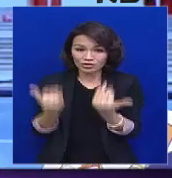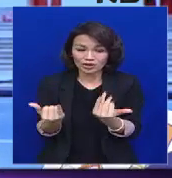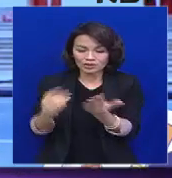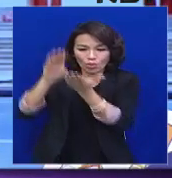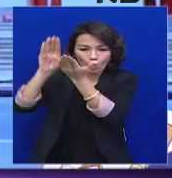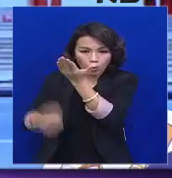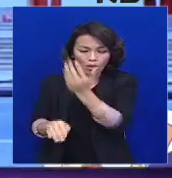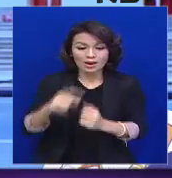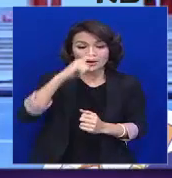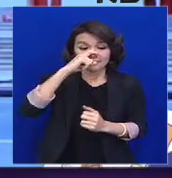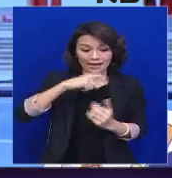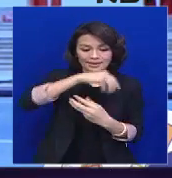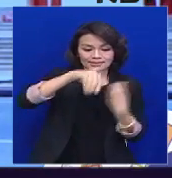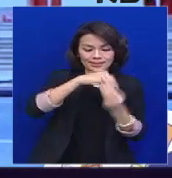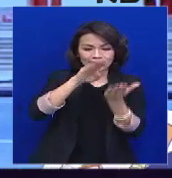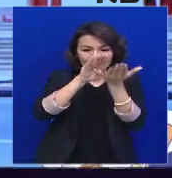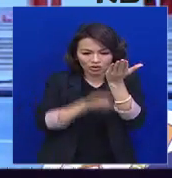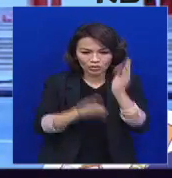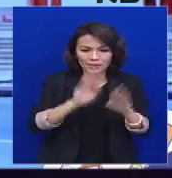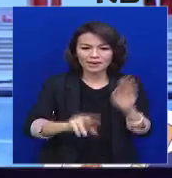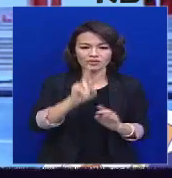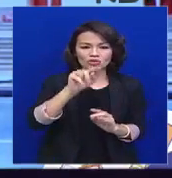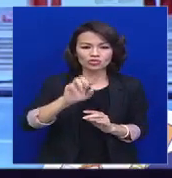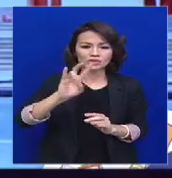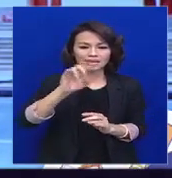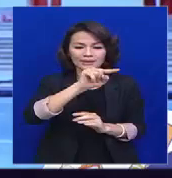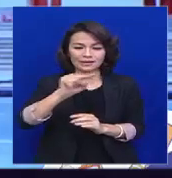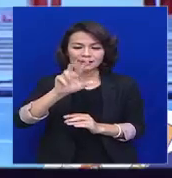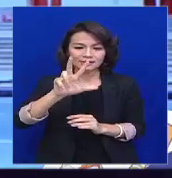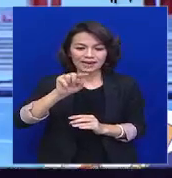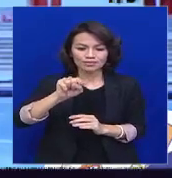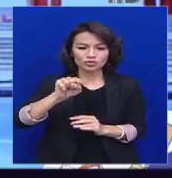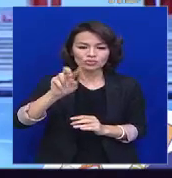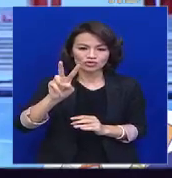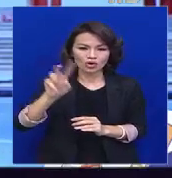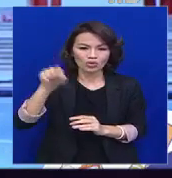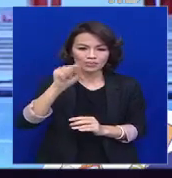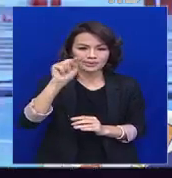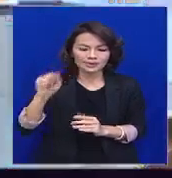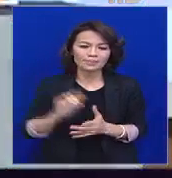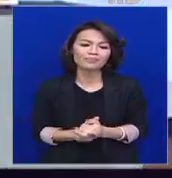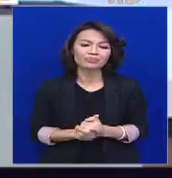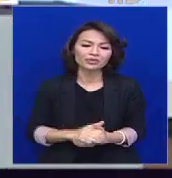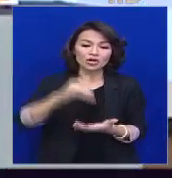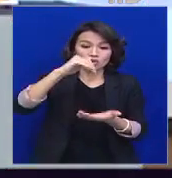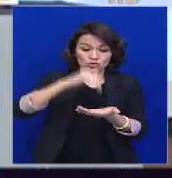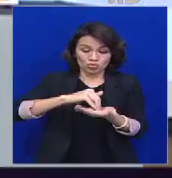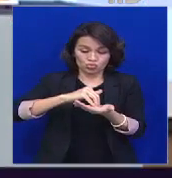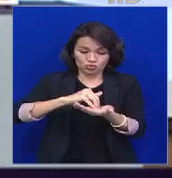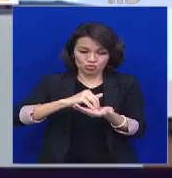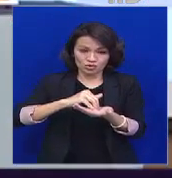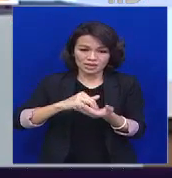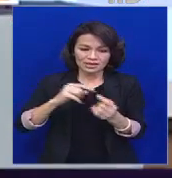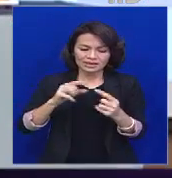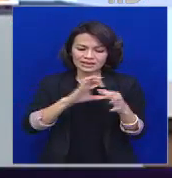ทยปีนี้ขยายตัวลดลงเหลือร้อยละ 2.7 ถึง 3.2 ค่ะโดยศูนย์พยากรณ์เศรษฐกิจและธุรกิจมหาวิทยาลัยห